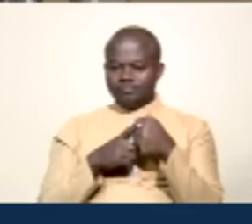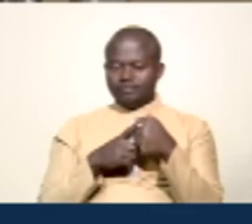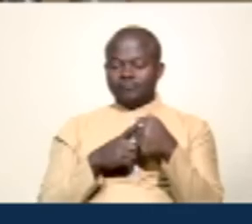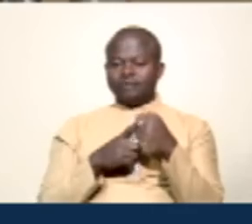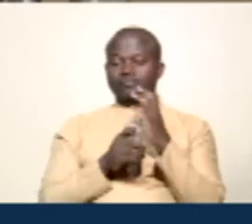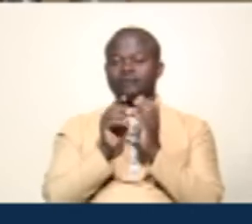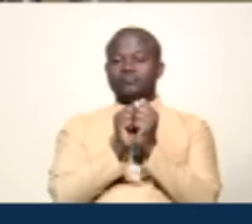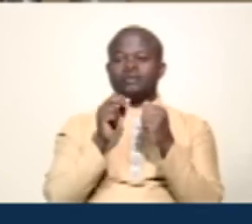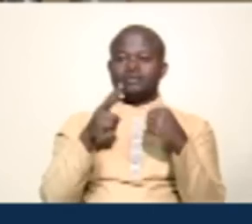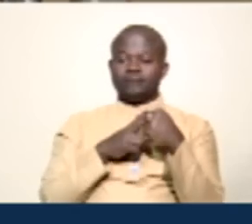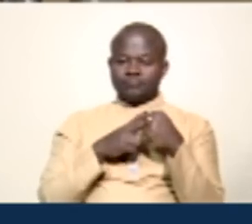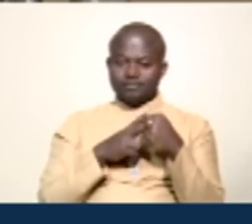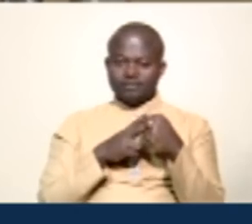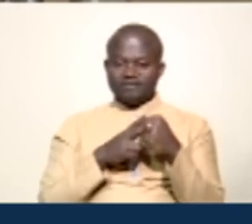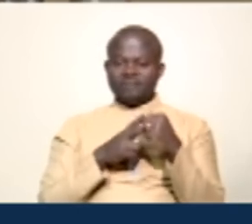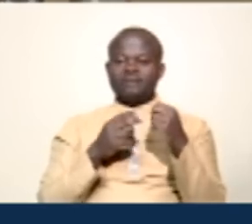kuri 17